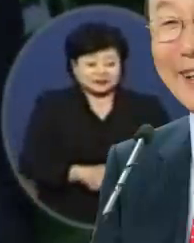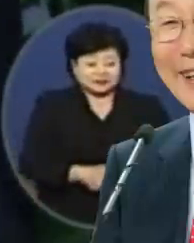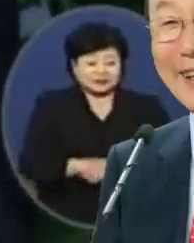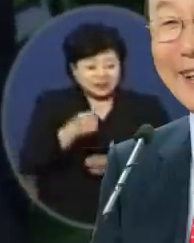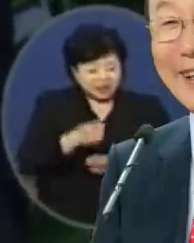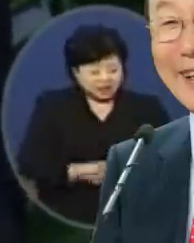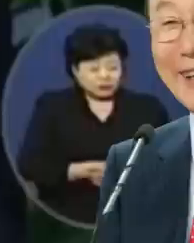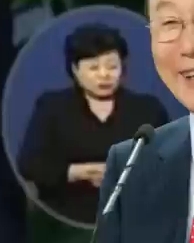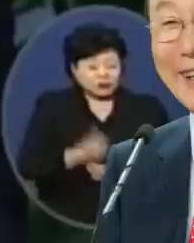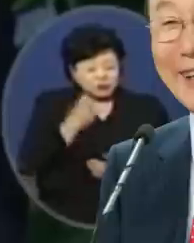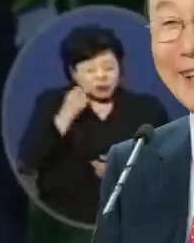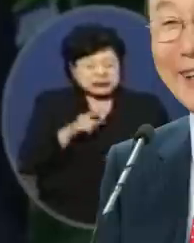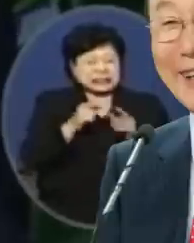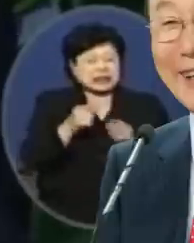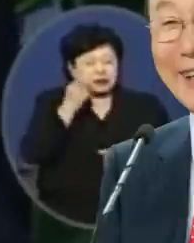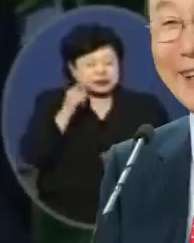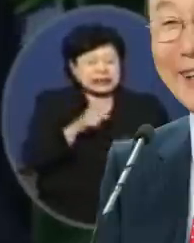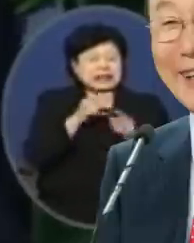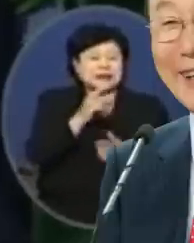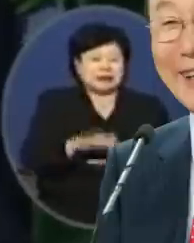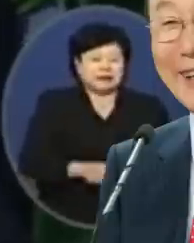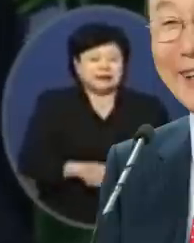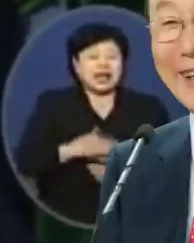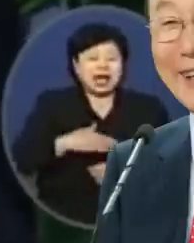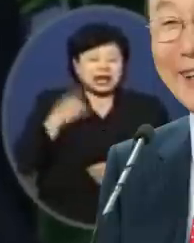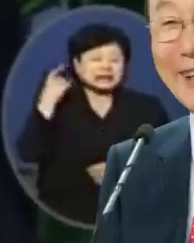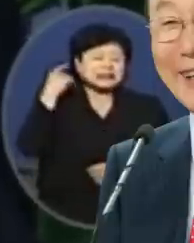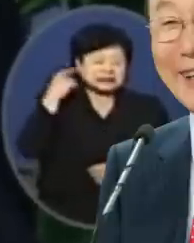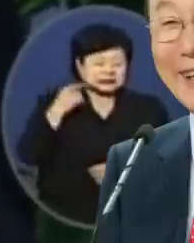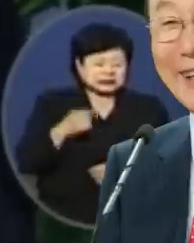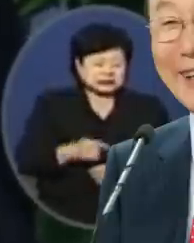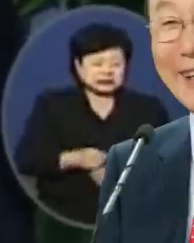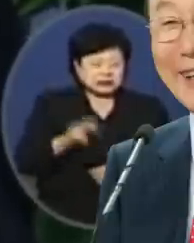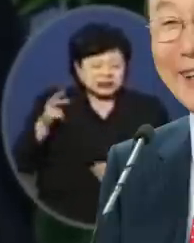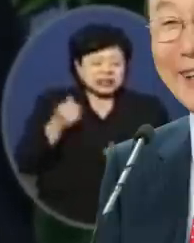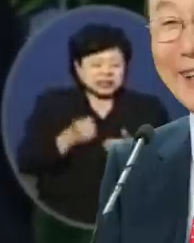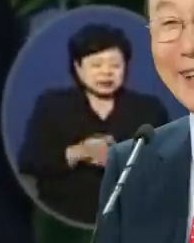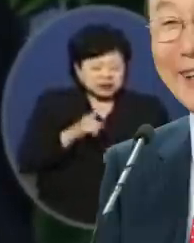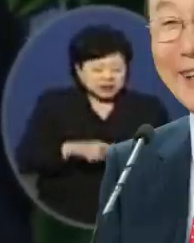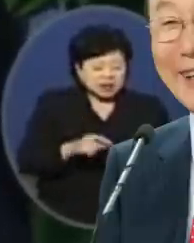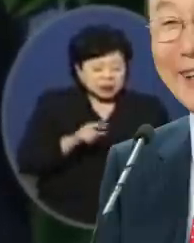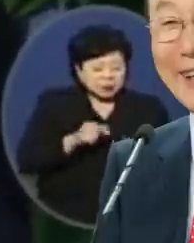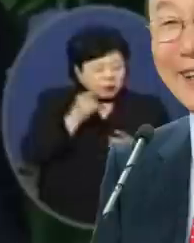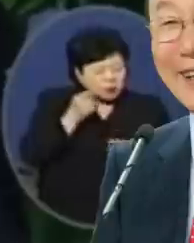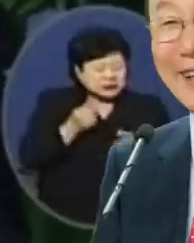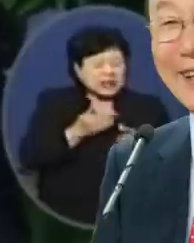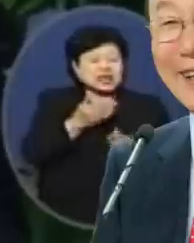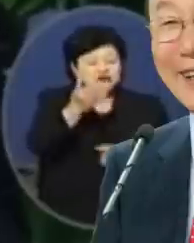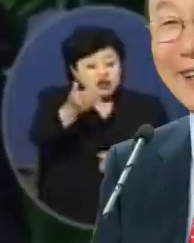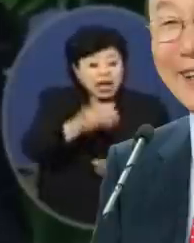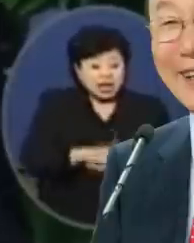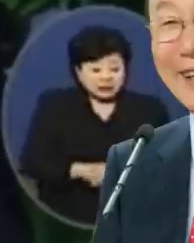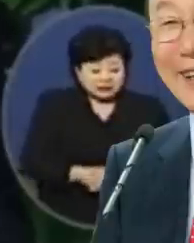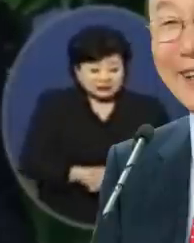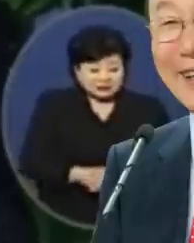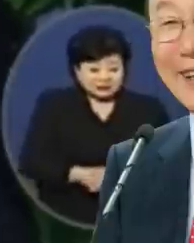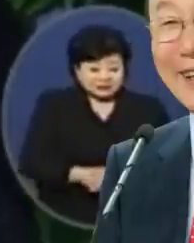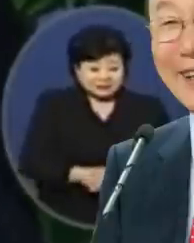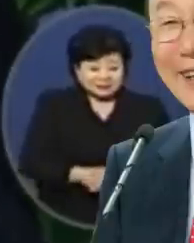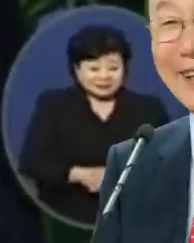아이고 나는 못 산다 못 산다 못 산다. 내가 들었다. 내가 맹세했으니까 그대로 해주마. 못 살게 해주면